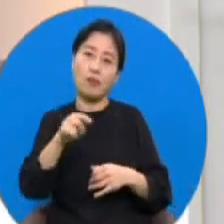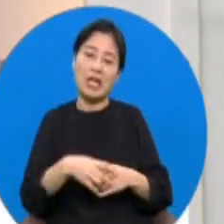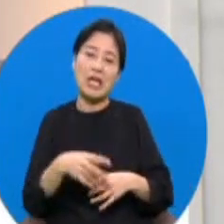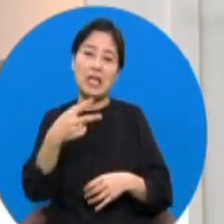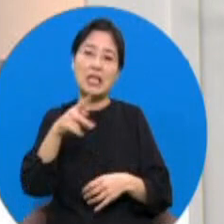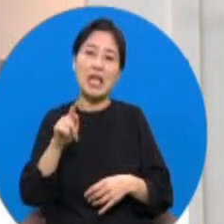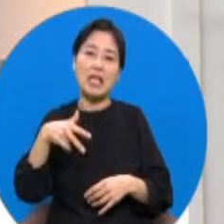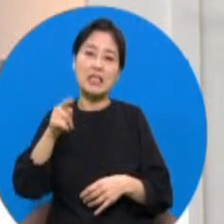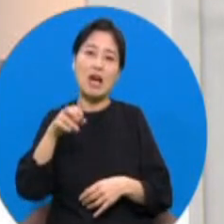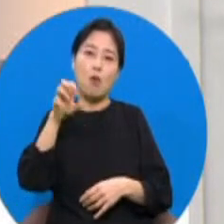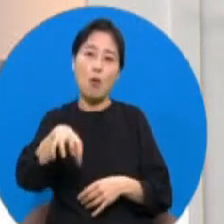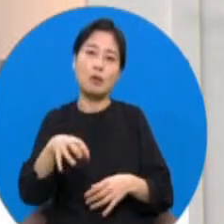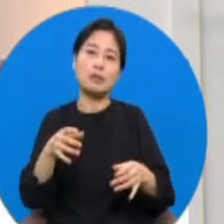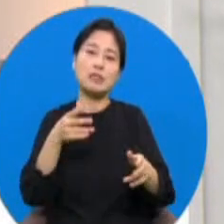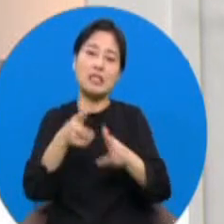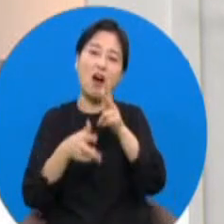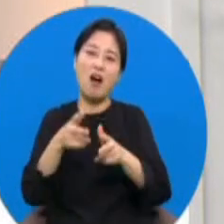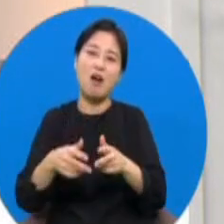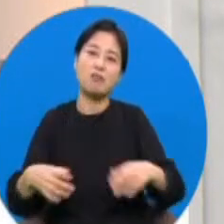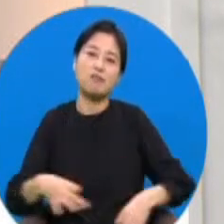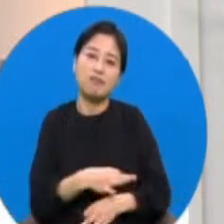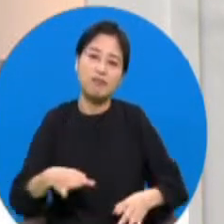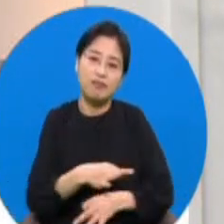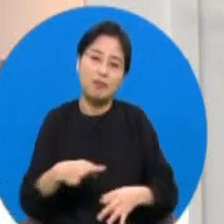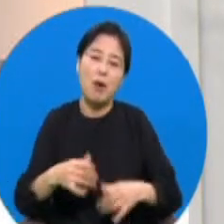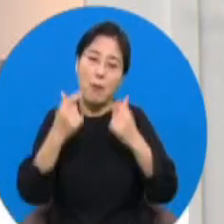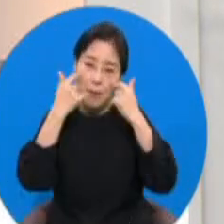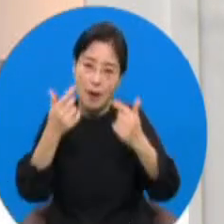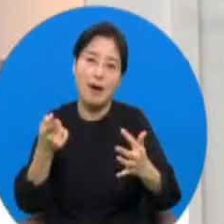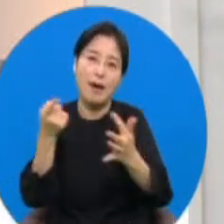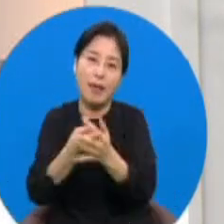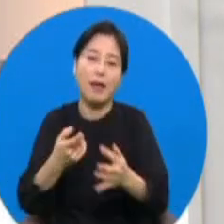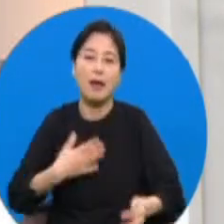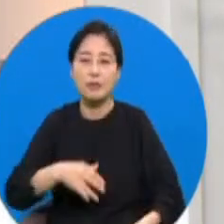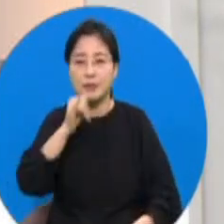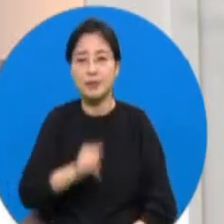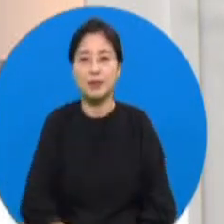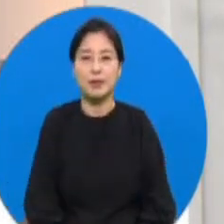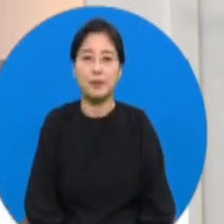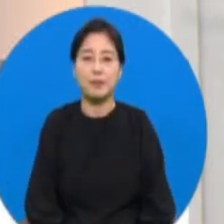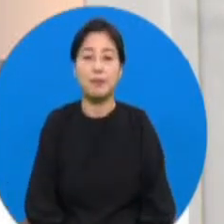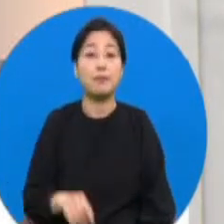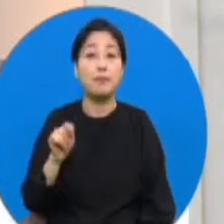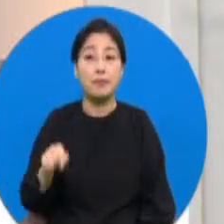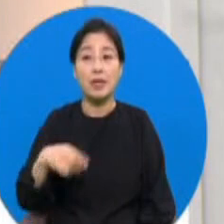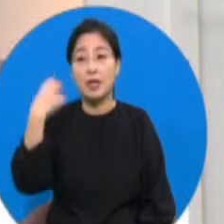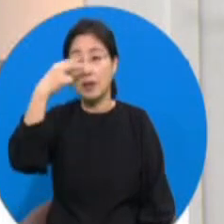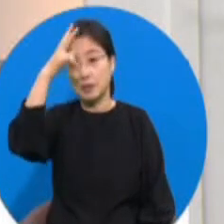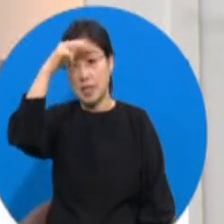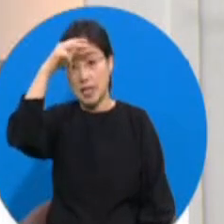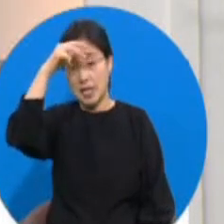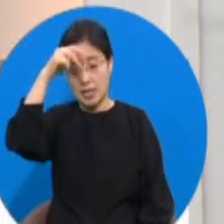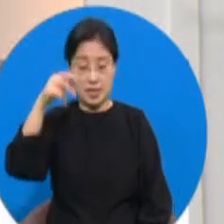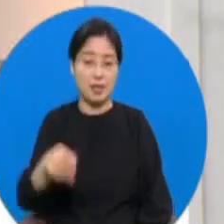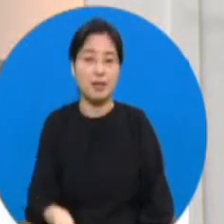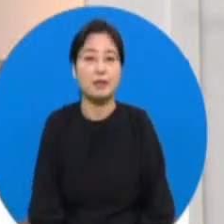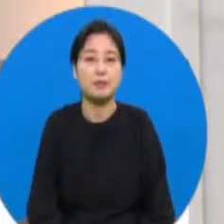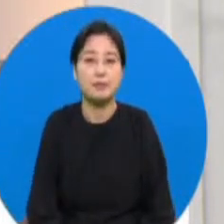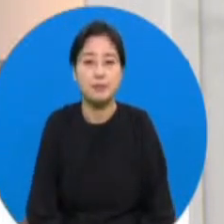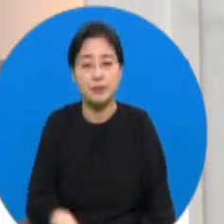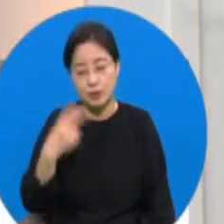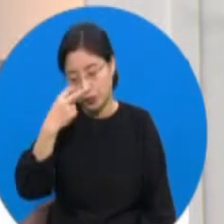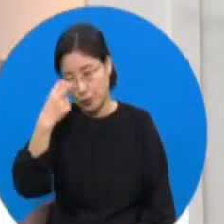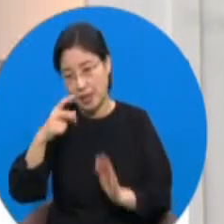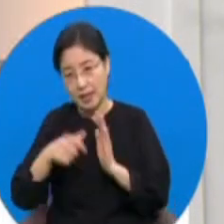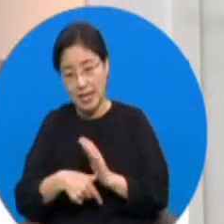있지만 사실은 저런 행동들이 이제 법정에서 현출이 되고 수사기관에서 진술이 되다 보면 사실 김만배의 진술 자체는